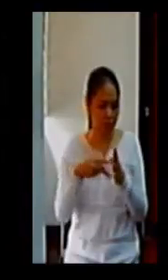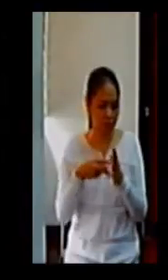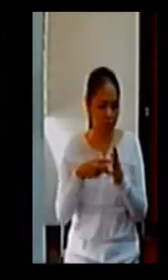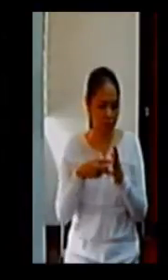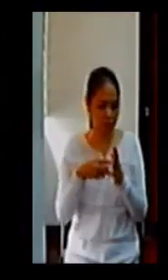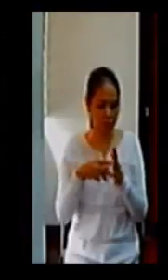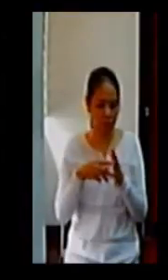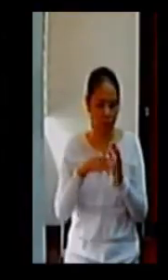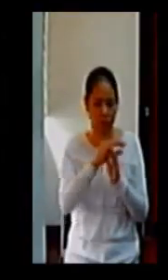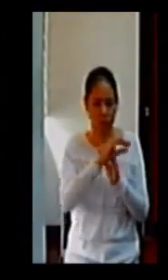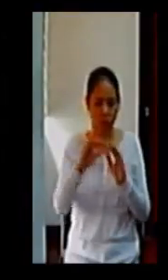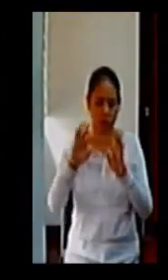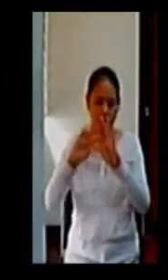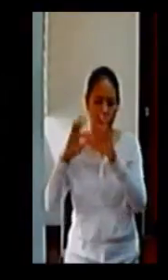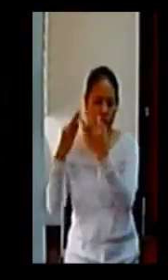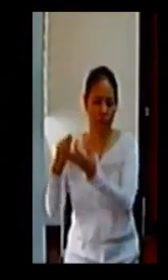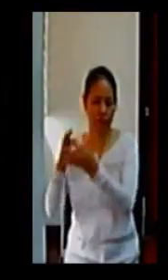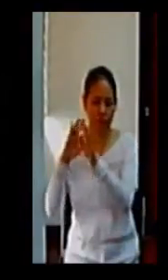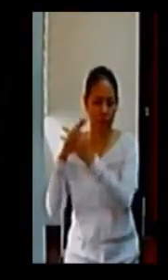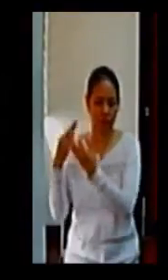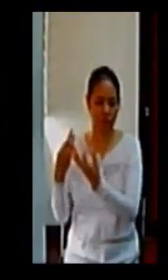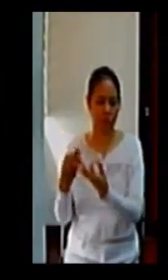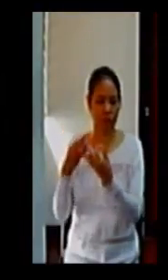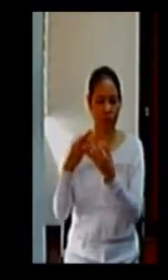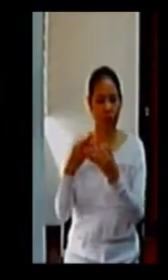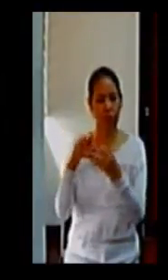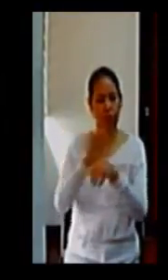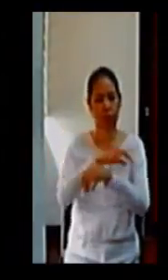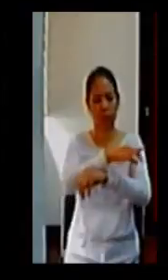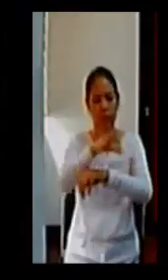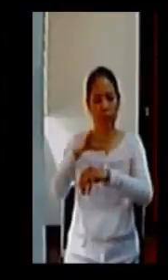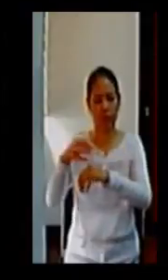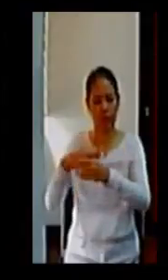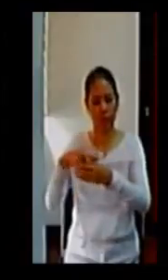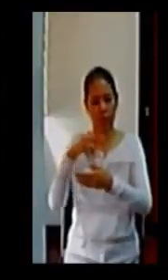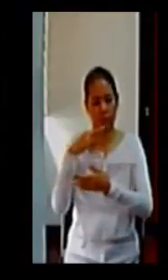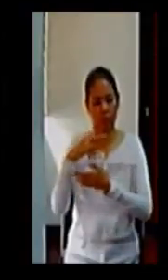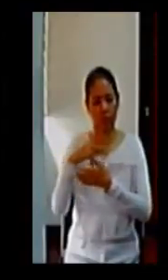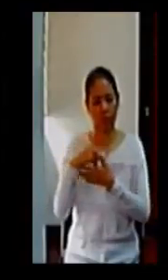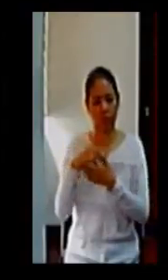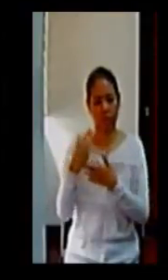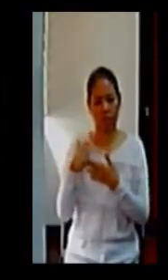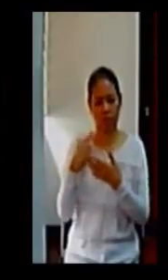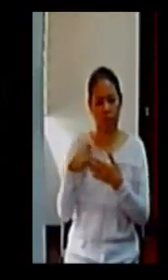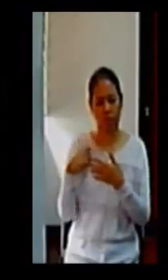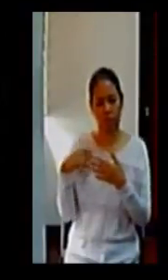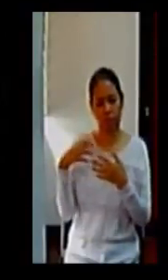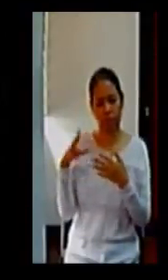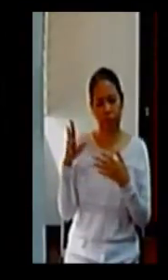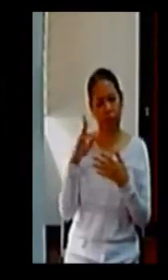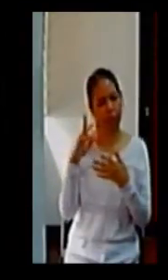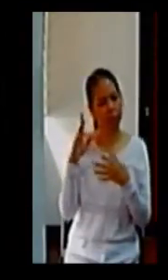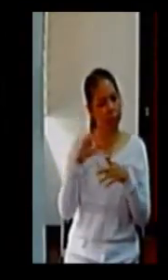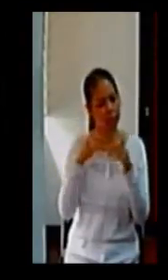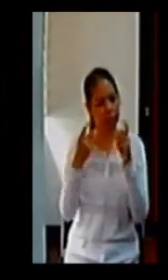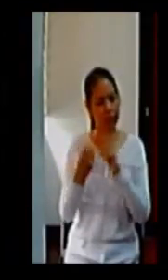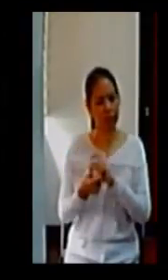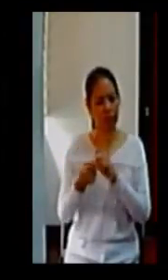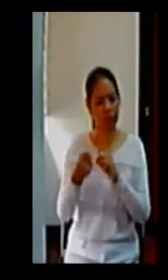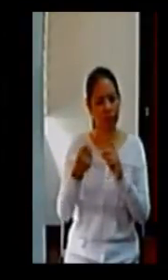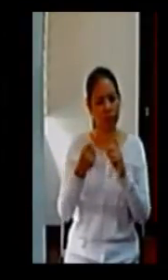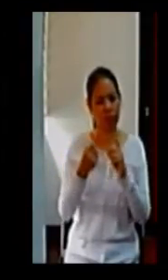di ba? Meron bang pagbabago sa dami ng mga nagaani noon sa nagaani